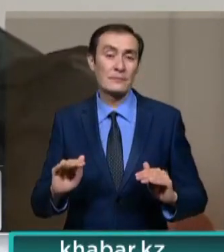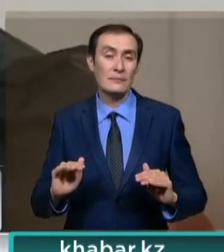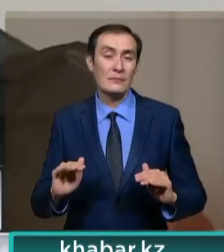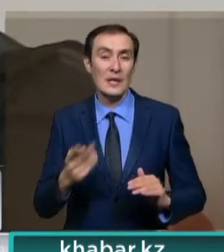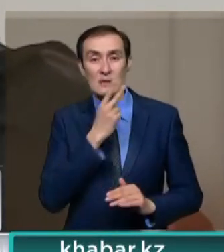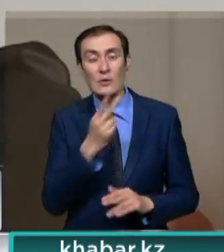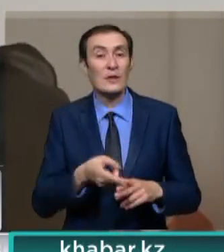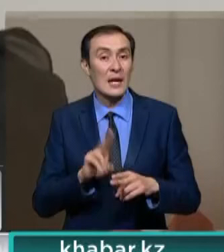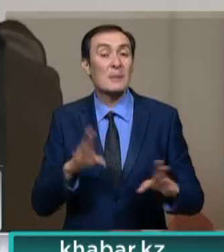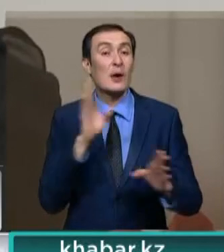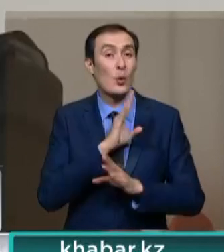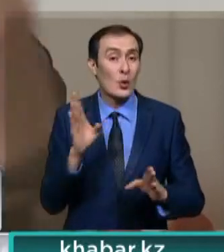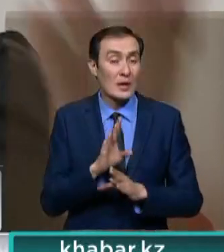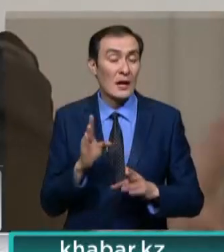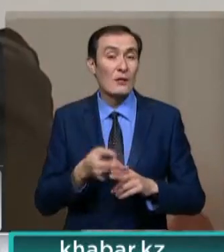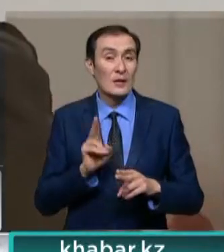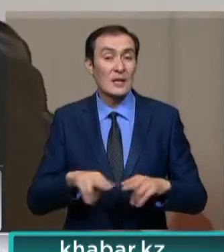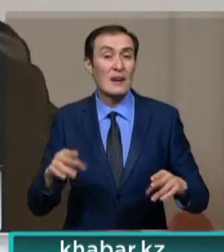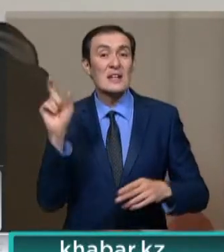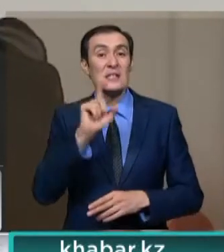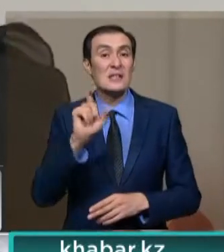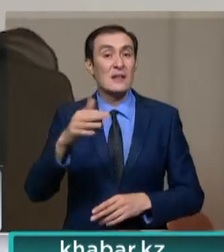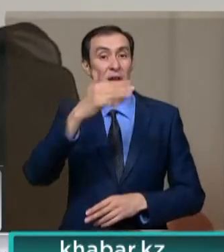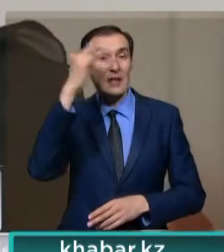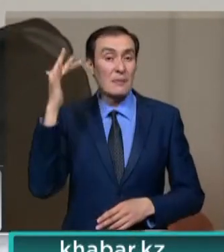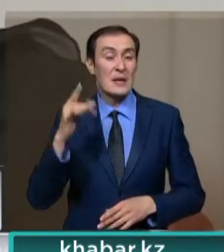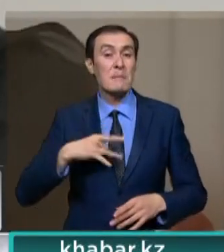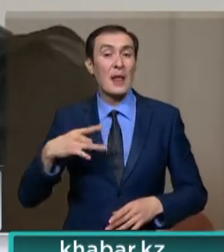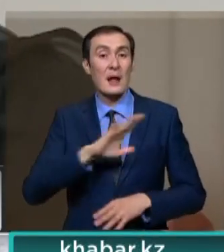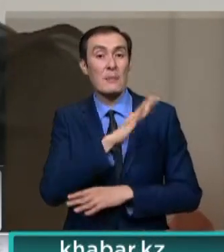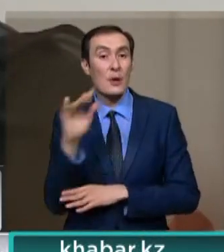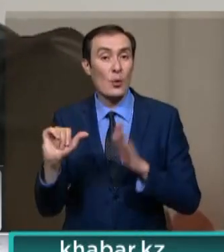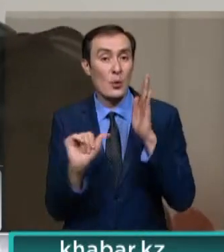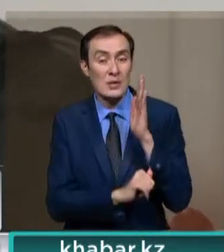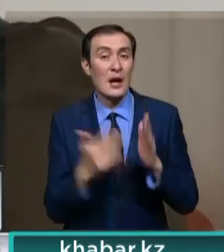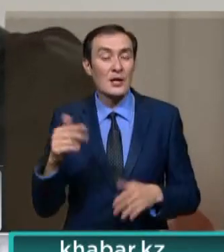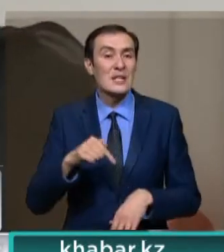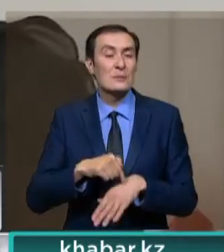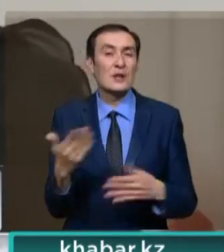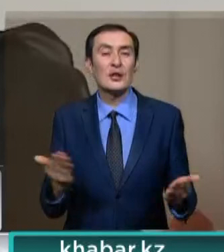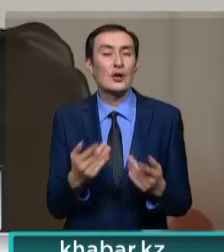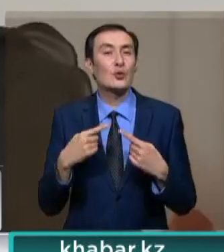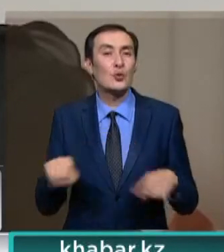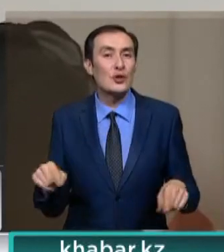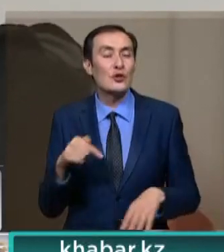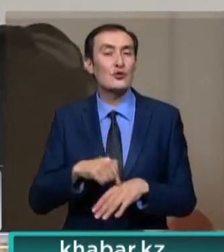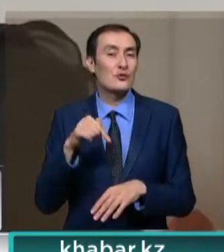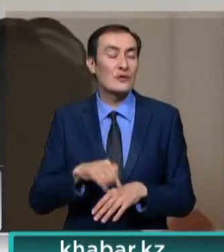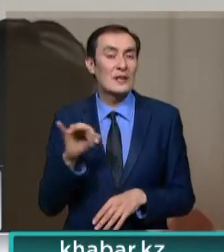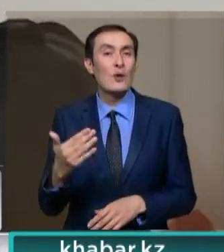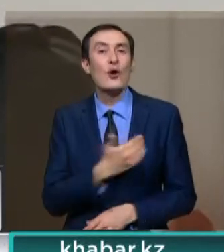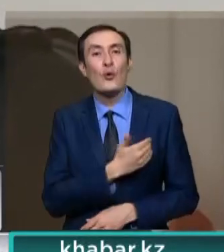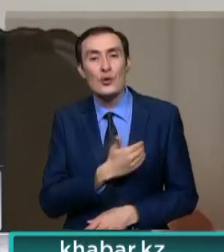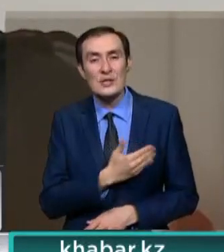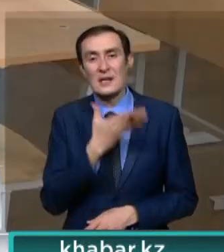на лоне этой природы, этого синего неба, этих белых берез, они испытывают какие-то другие чувства, и им